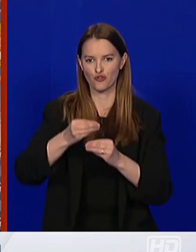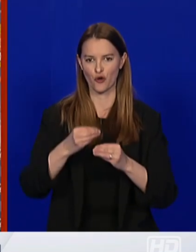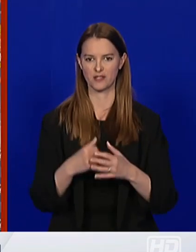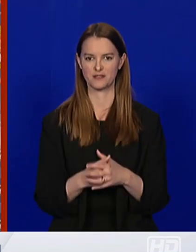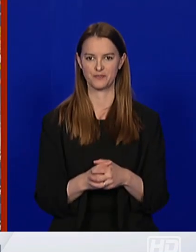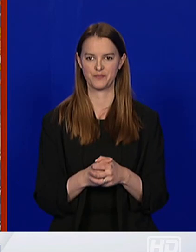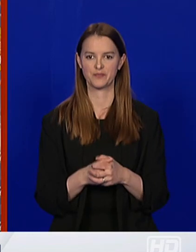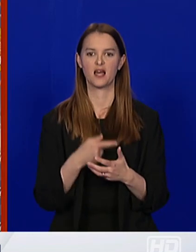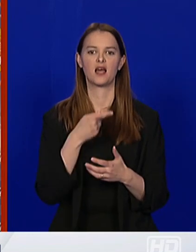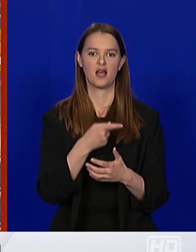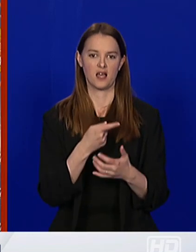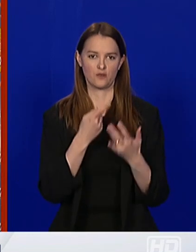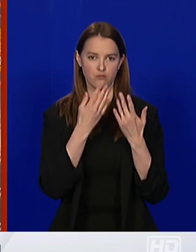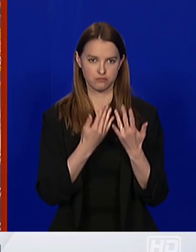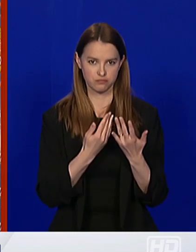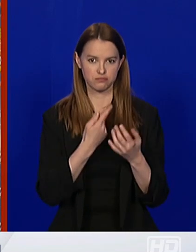broj oboljelih i